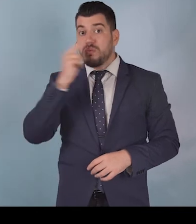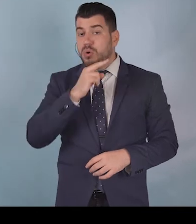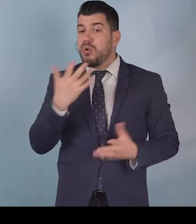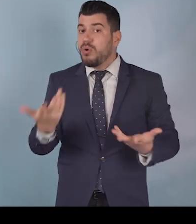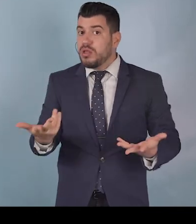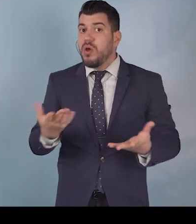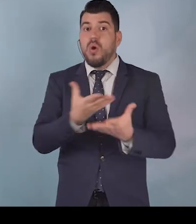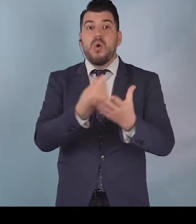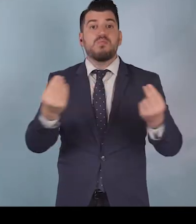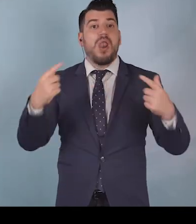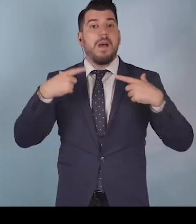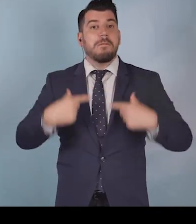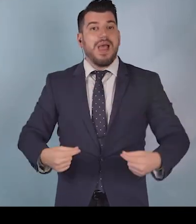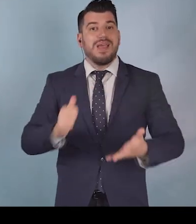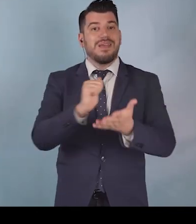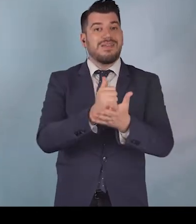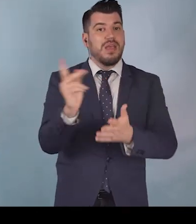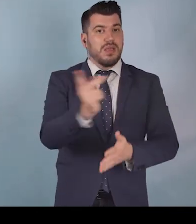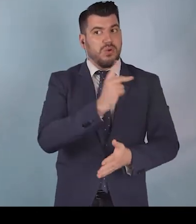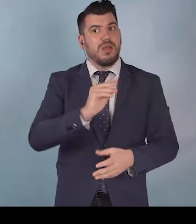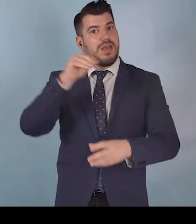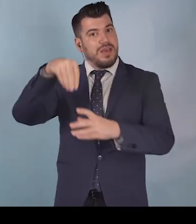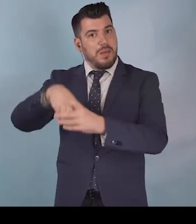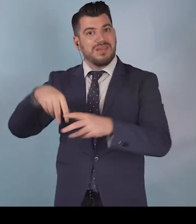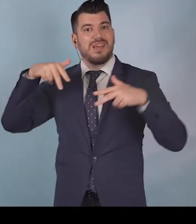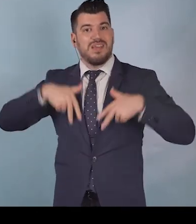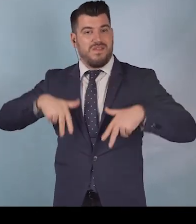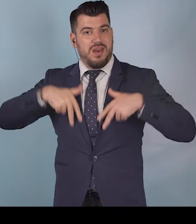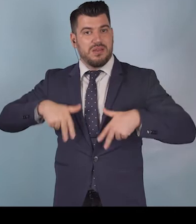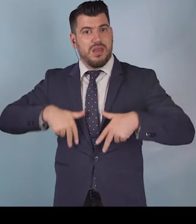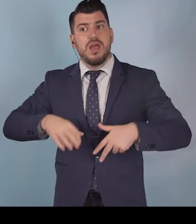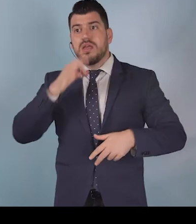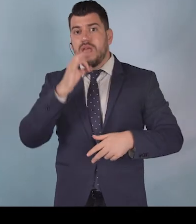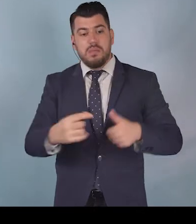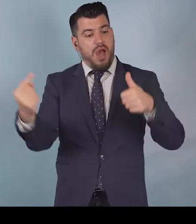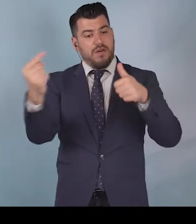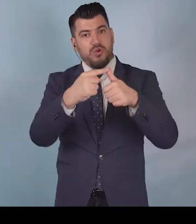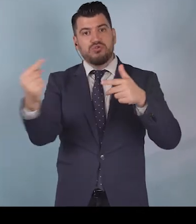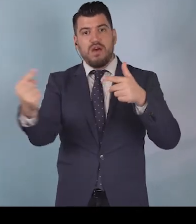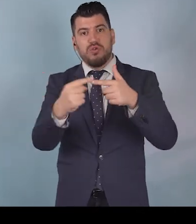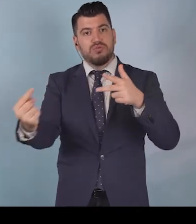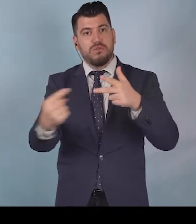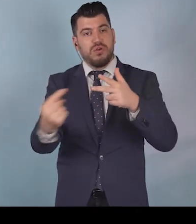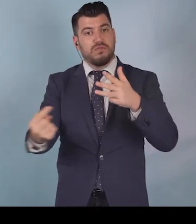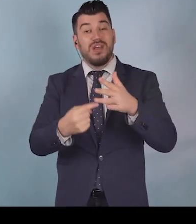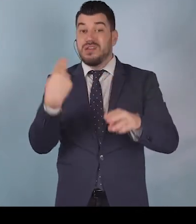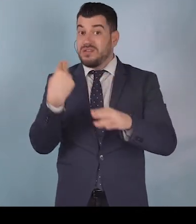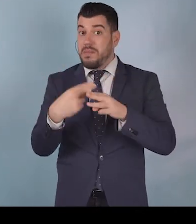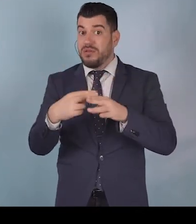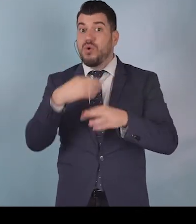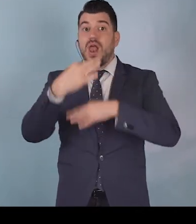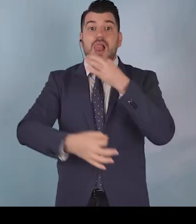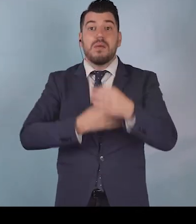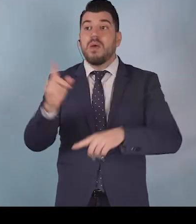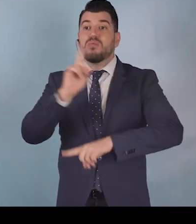την αντίληψη της ελληνικής κοινωνίας, όταν πολύ σωστά είπε ότι είναι πολύ περήφανος ότι μέλη της κοινότητας ΛΟΑΤΚΙ συμμετέχουν σε κυβερνητικές